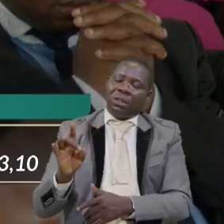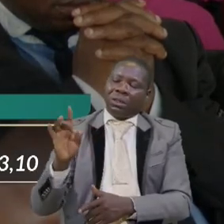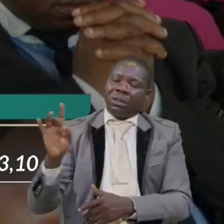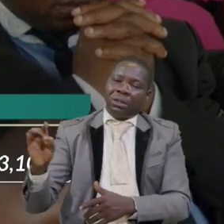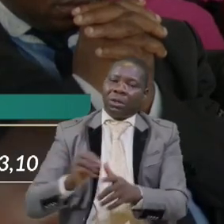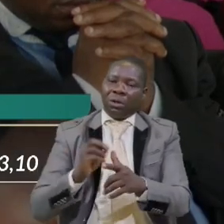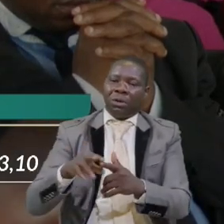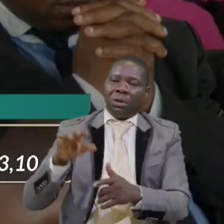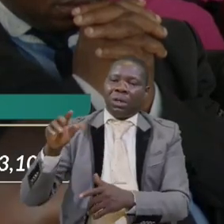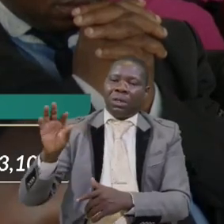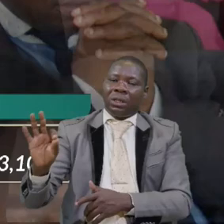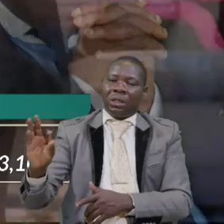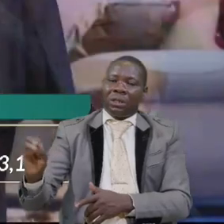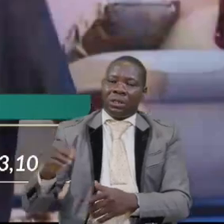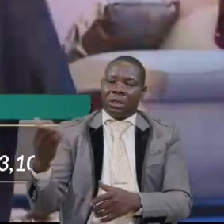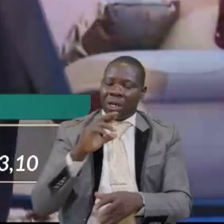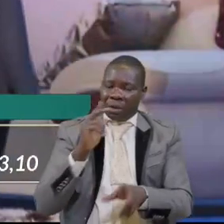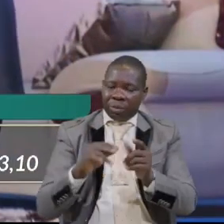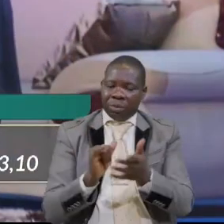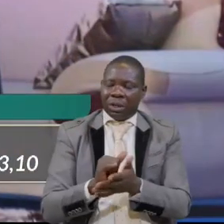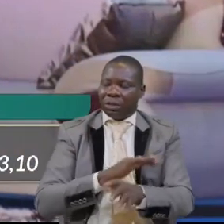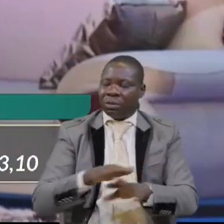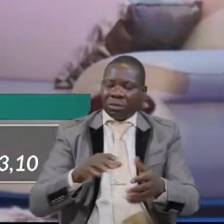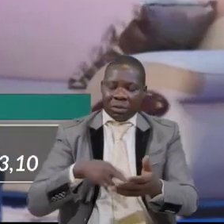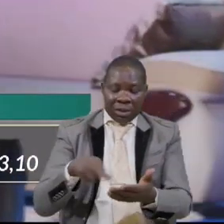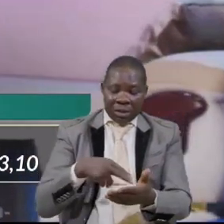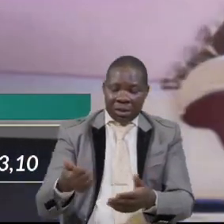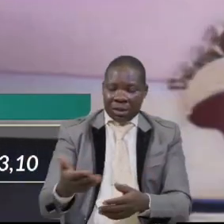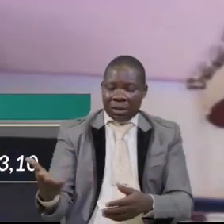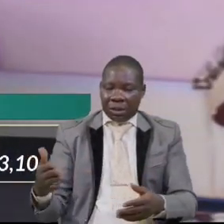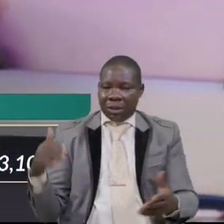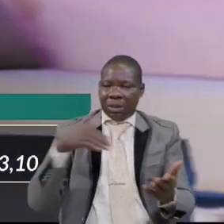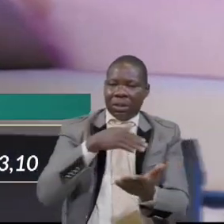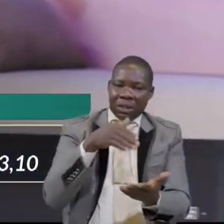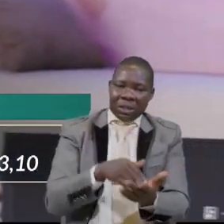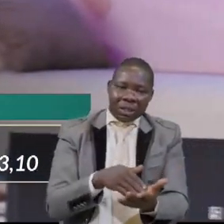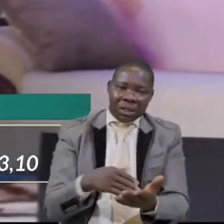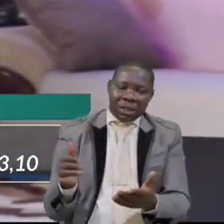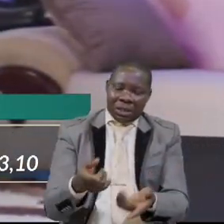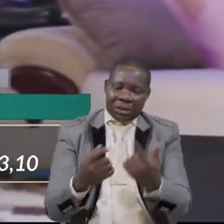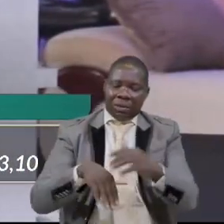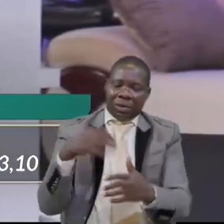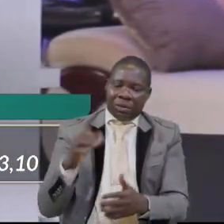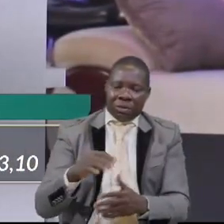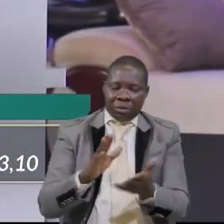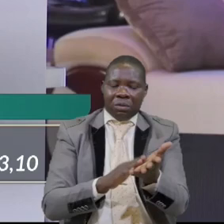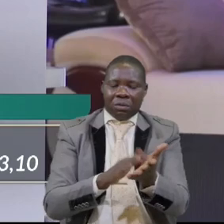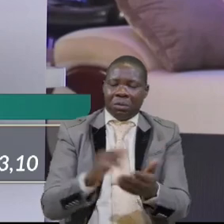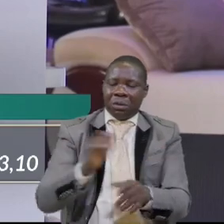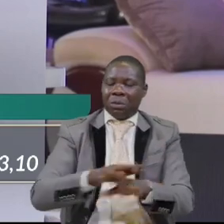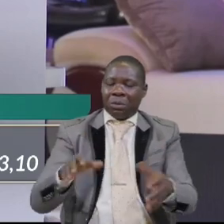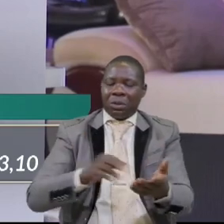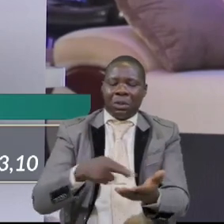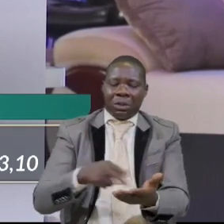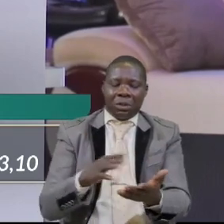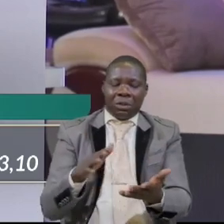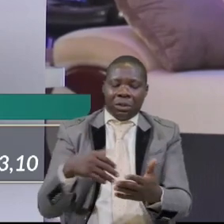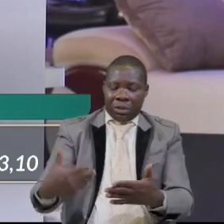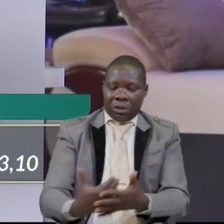Il y a des gens qui ne lisent plus rien du tout. Ils ont fini les études, ils ne lisent même pas les journaux. Ils ont fini